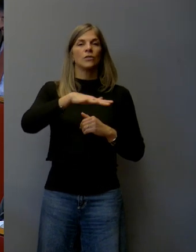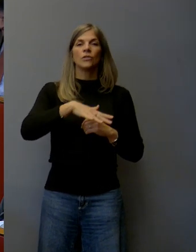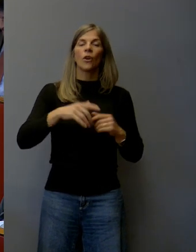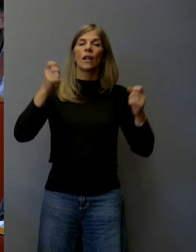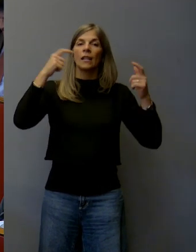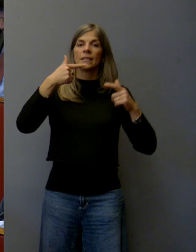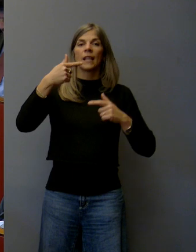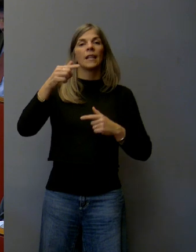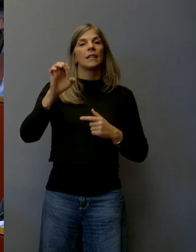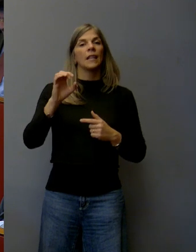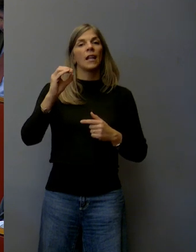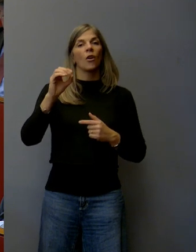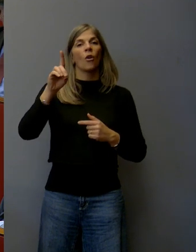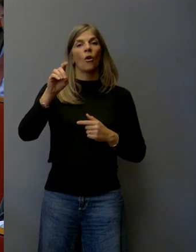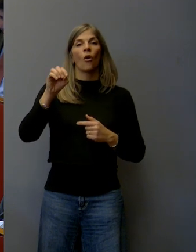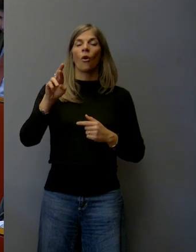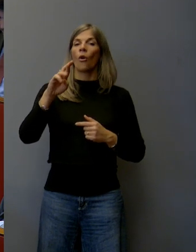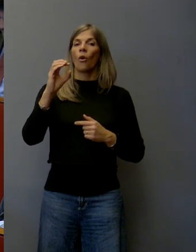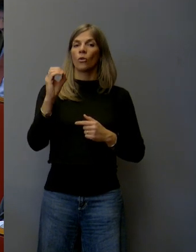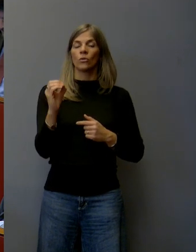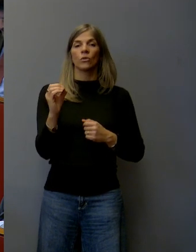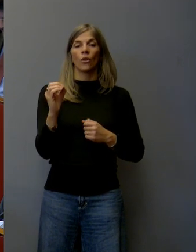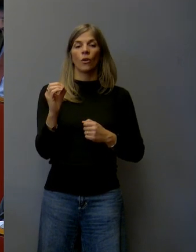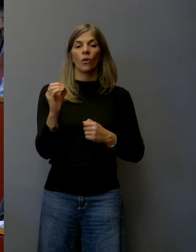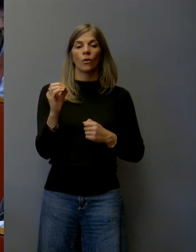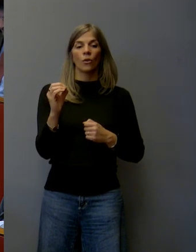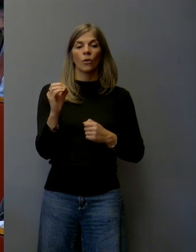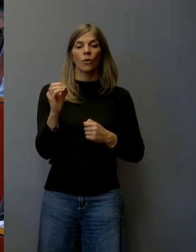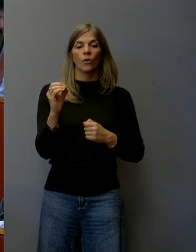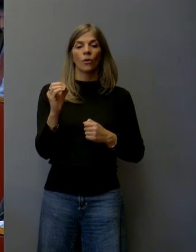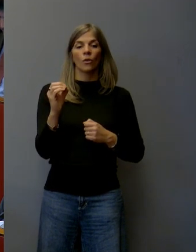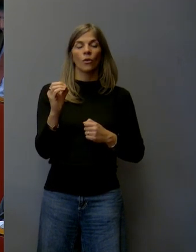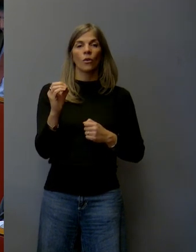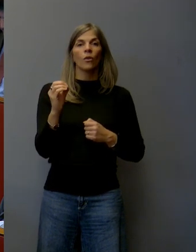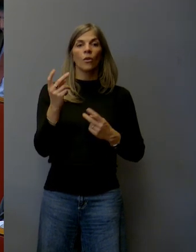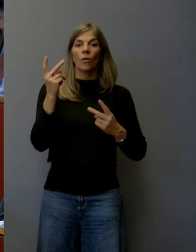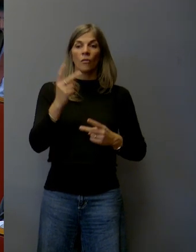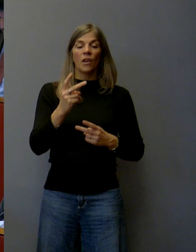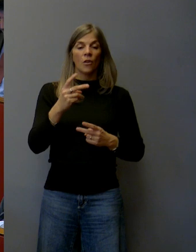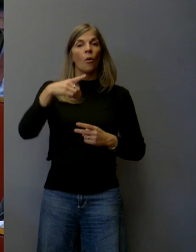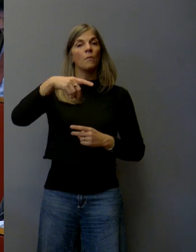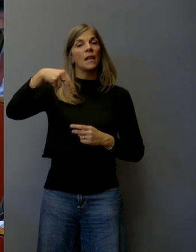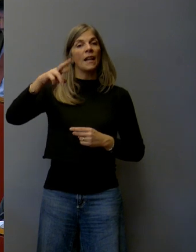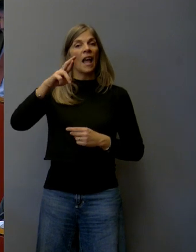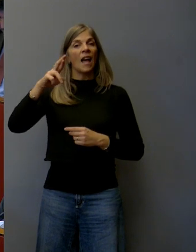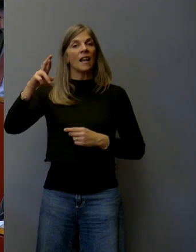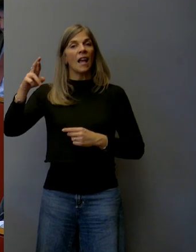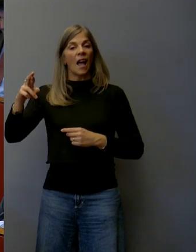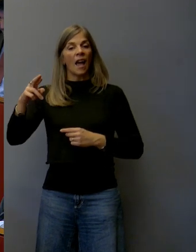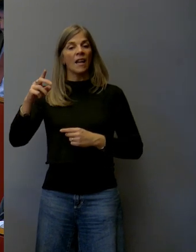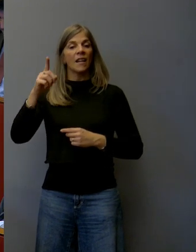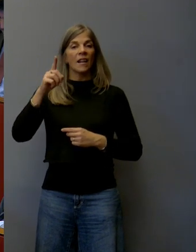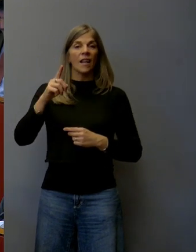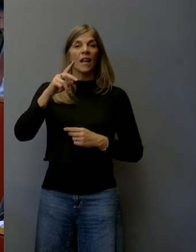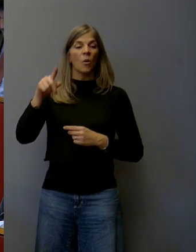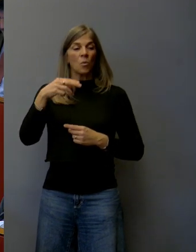già modo di dire in commissione all'assessore Piciocchi non vede neppure un euro di Piana RR Ci ho messo tre